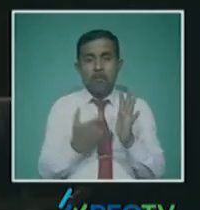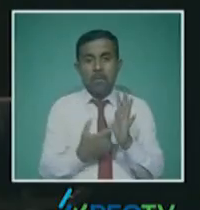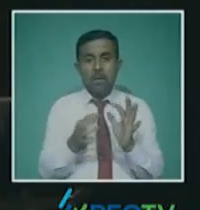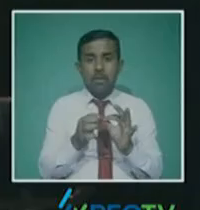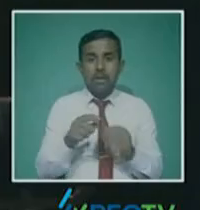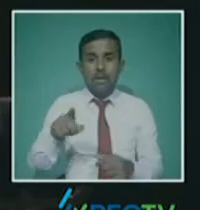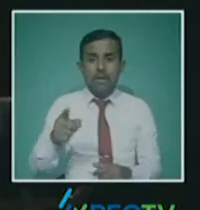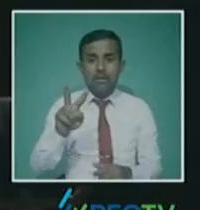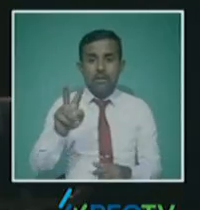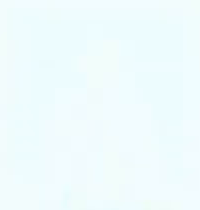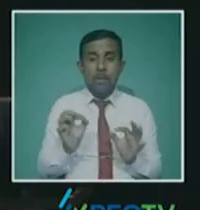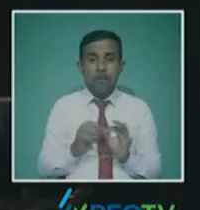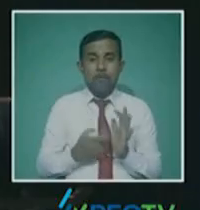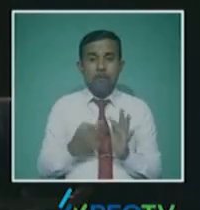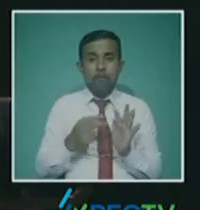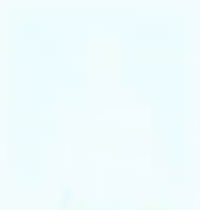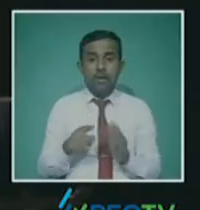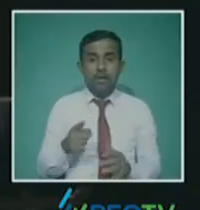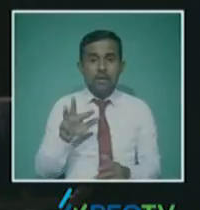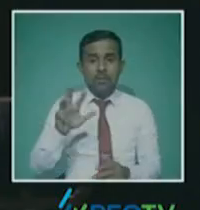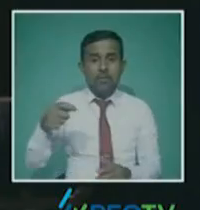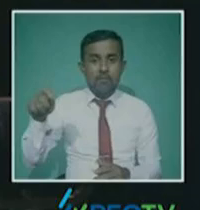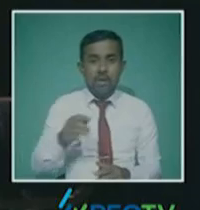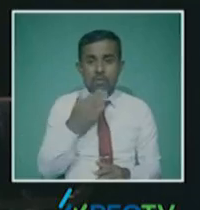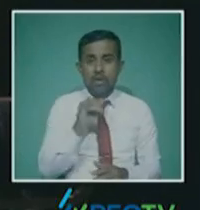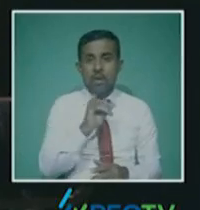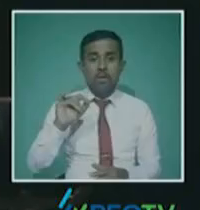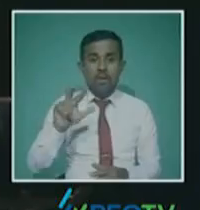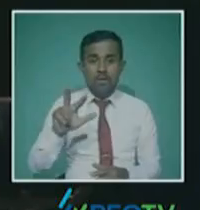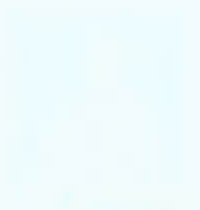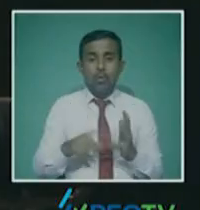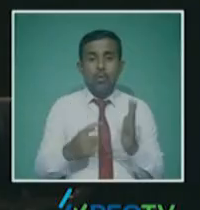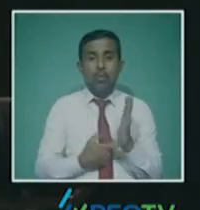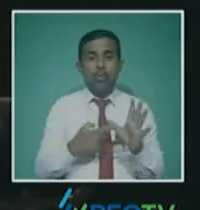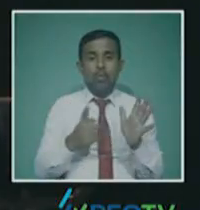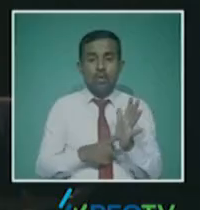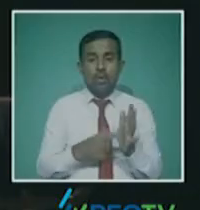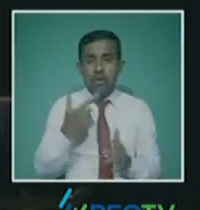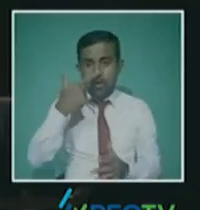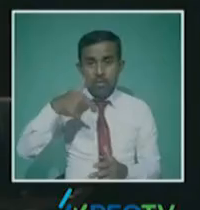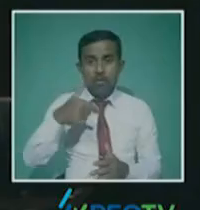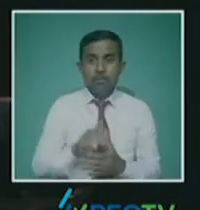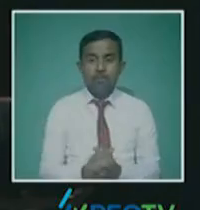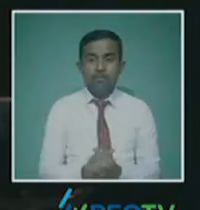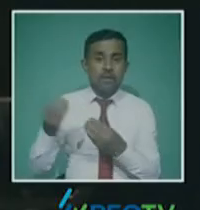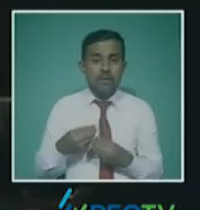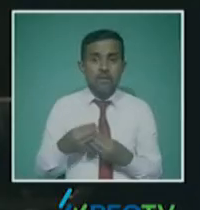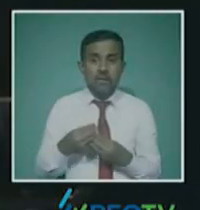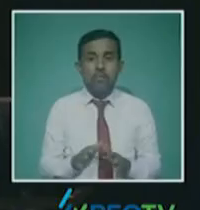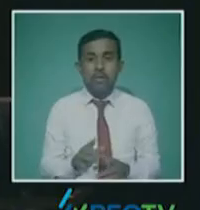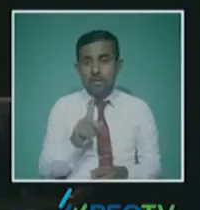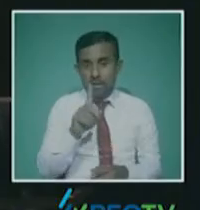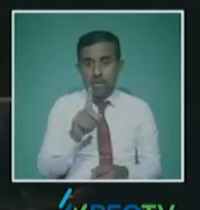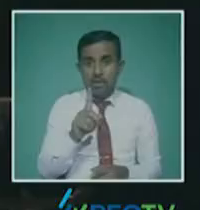102ට ගන්න පුළුවන්, බ්‍රෙන්ට් එක 109ට ගන්න පුළුවන්, 66.6ට ගන්න පුළුවන් ඌරල් කියන ඔයිල් එක. නමුත් අත වශයෙන් ගෙනල්ලා මේකේ පාඩු